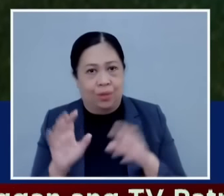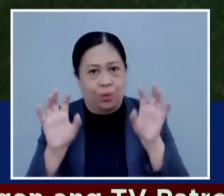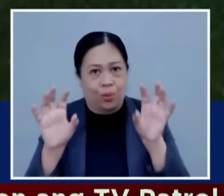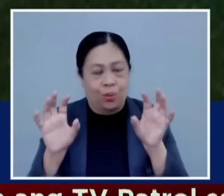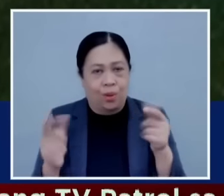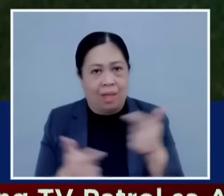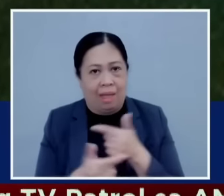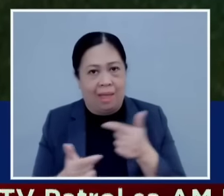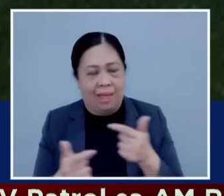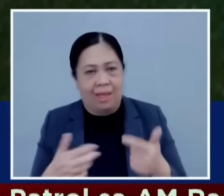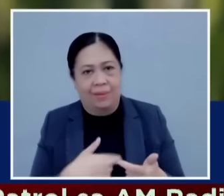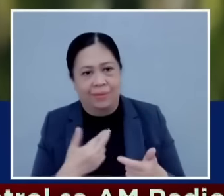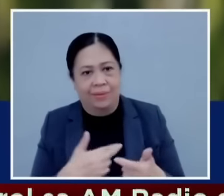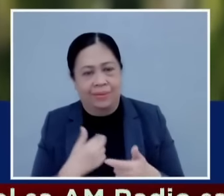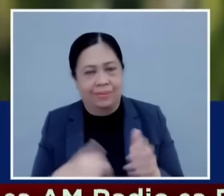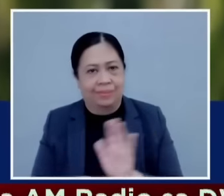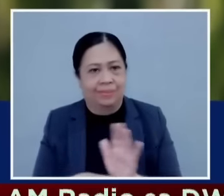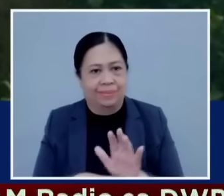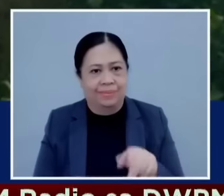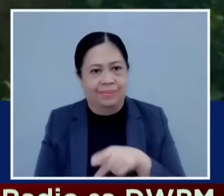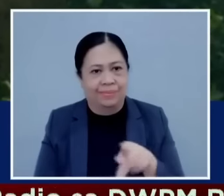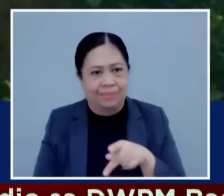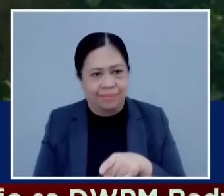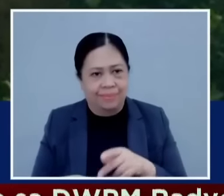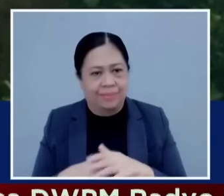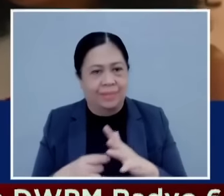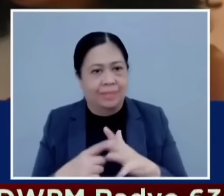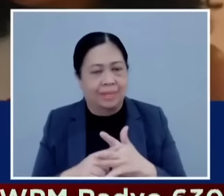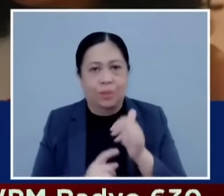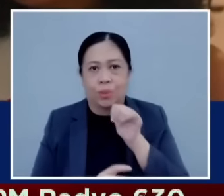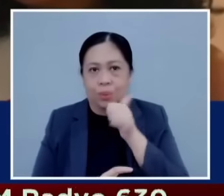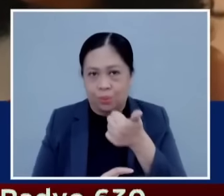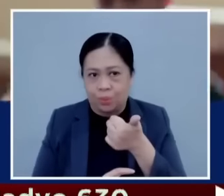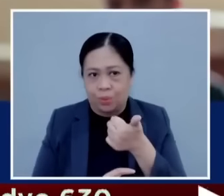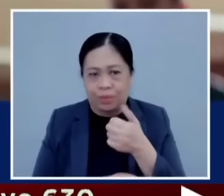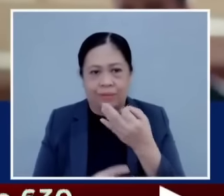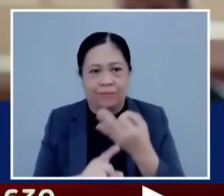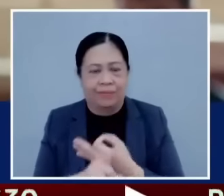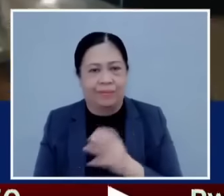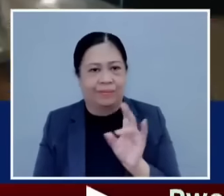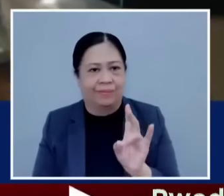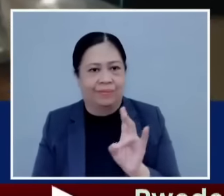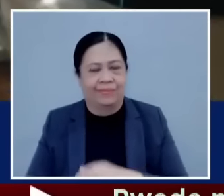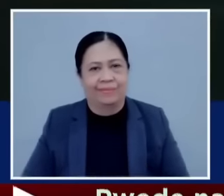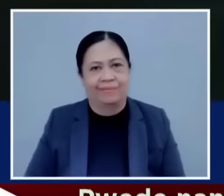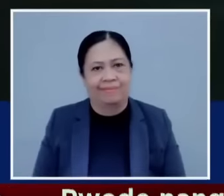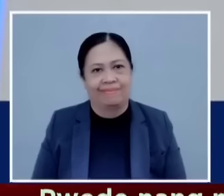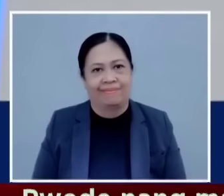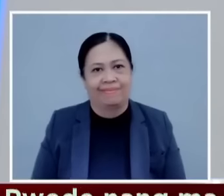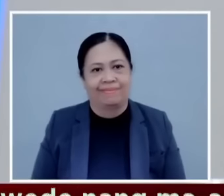Lisa Frankenstein sa mga sinihan sa Pilipinas simula bukas, February 7.